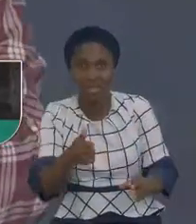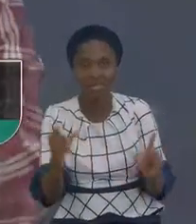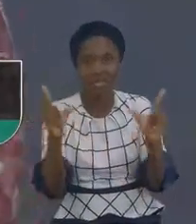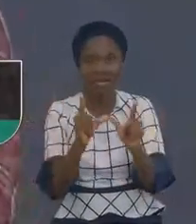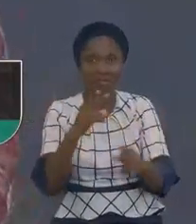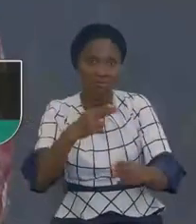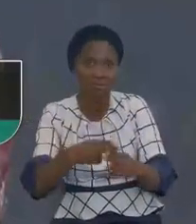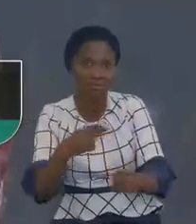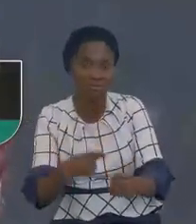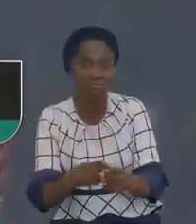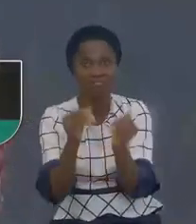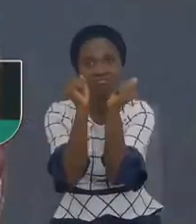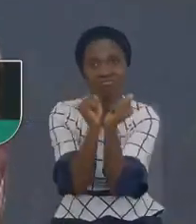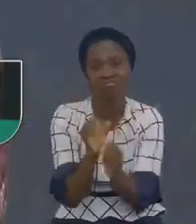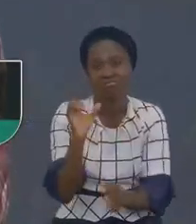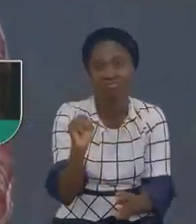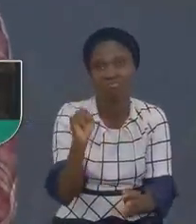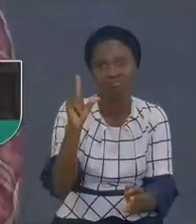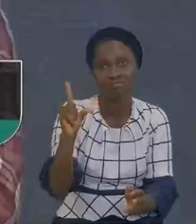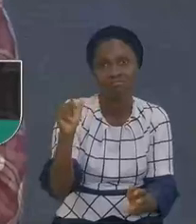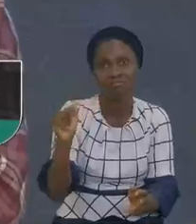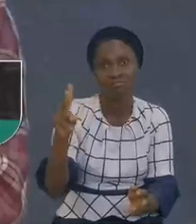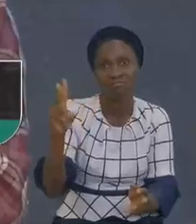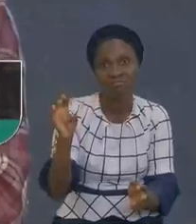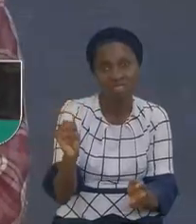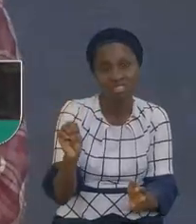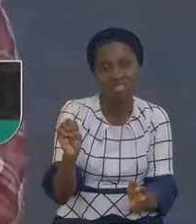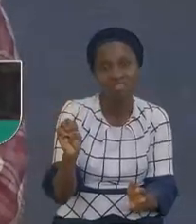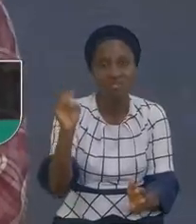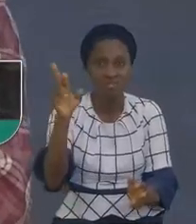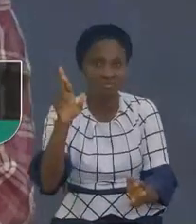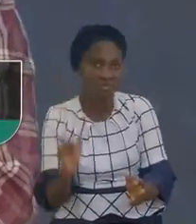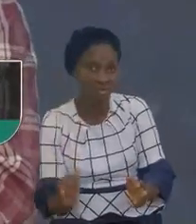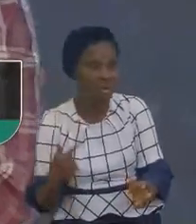pour le désespoir. Nous ne restons pas là toute notre vie.